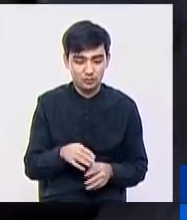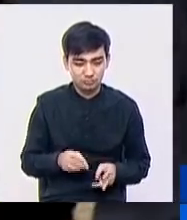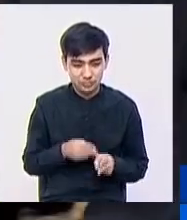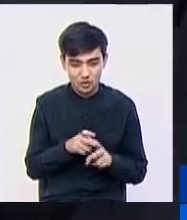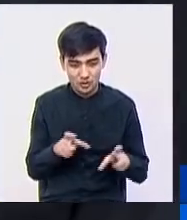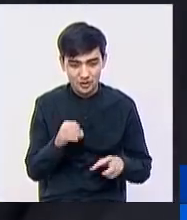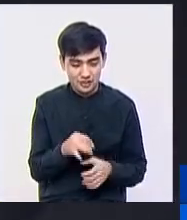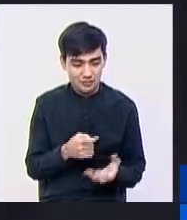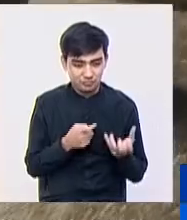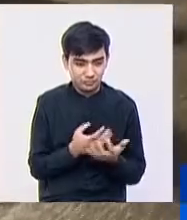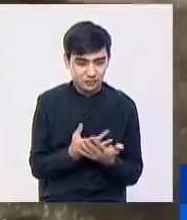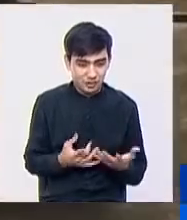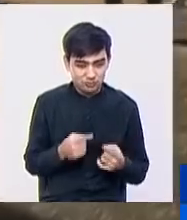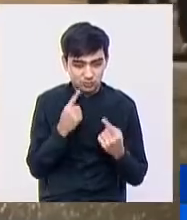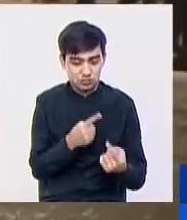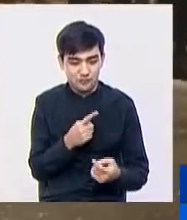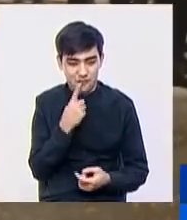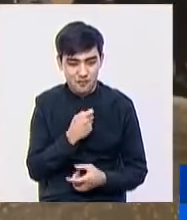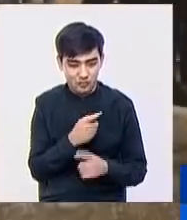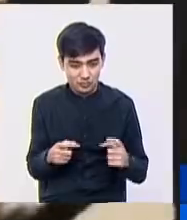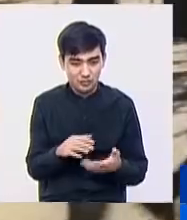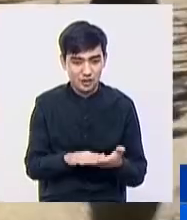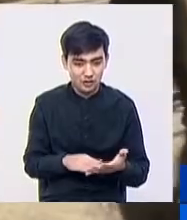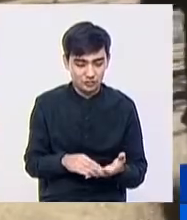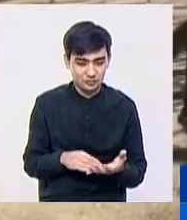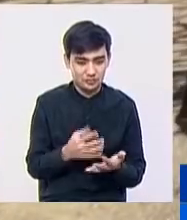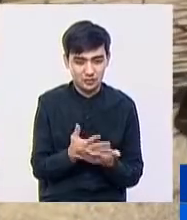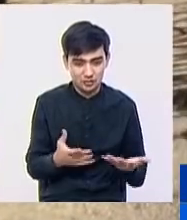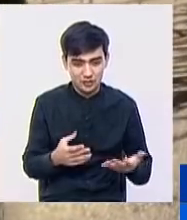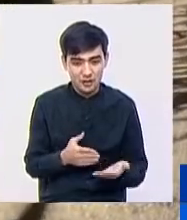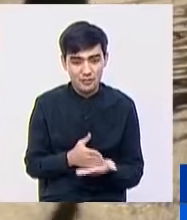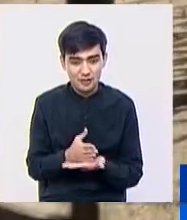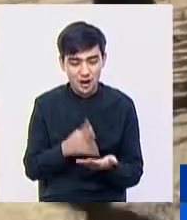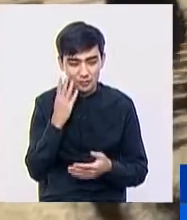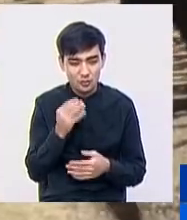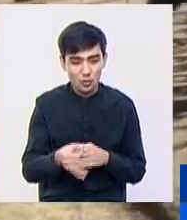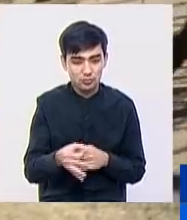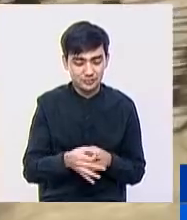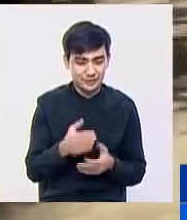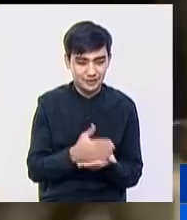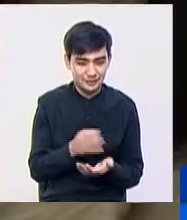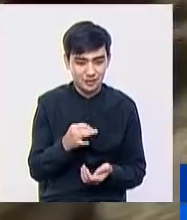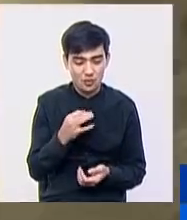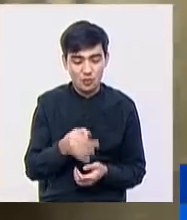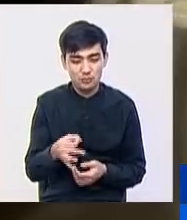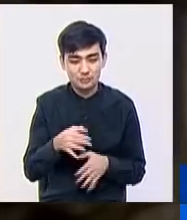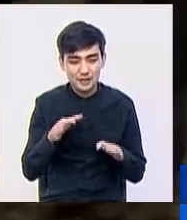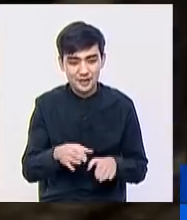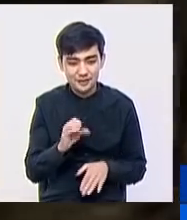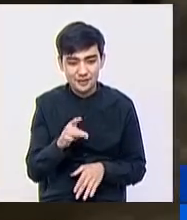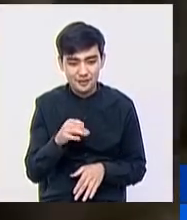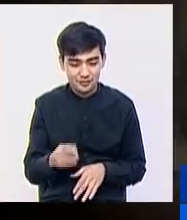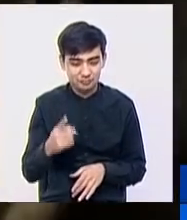Террористы оказывают вооруженное сопротивление силовикам. Продолжается контртеррористическая операция в Алматинской области. Областной комендант Серик